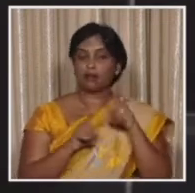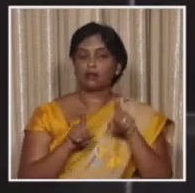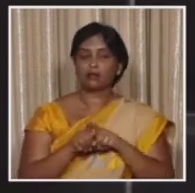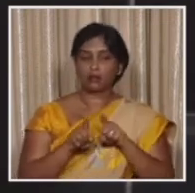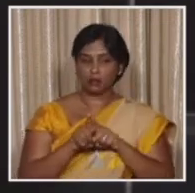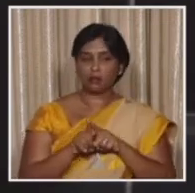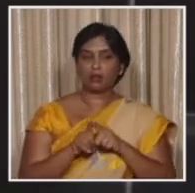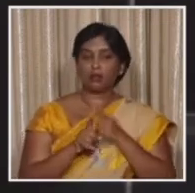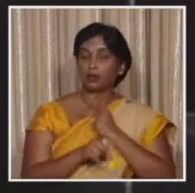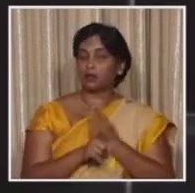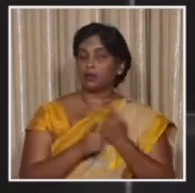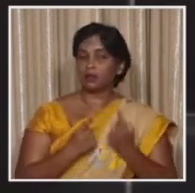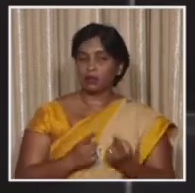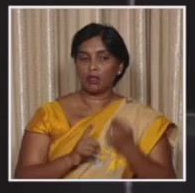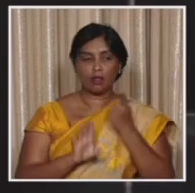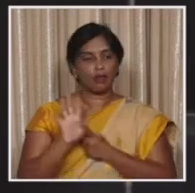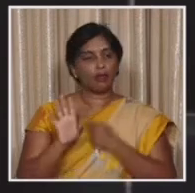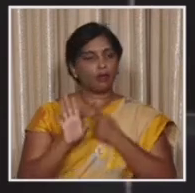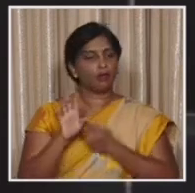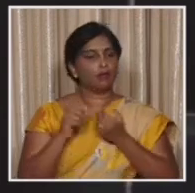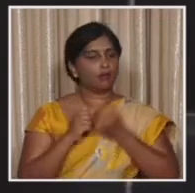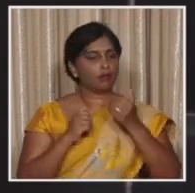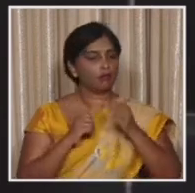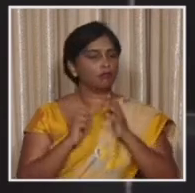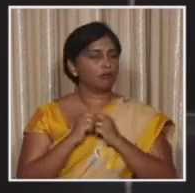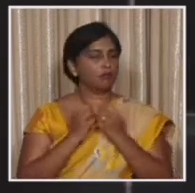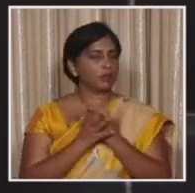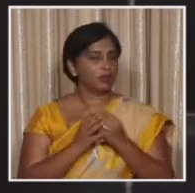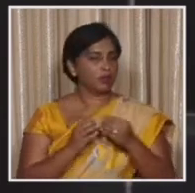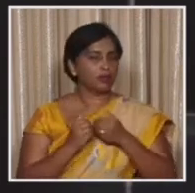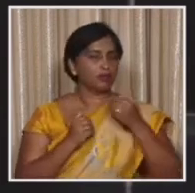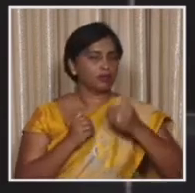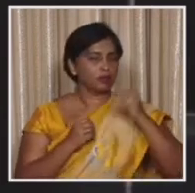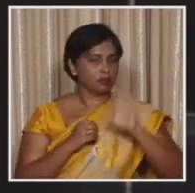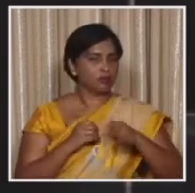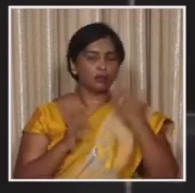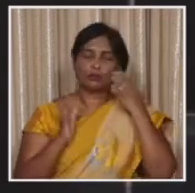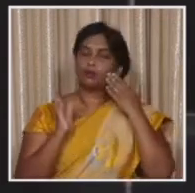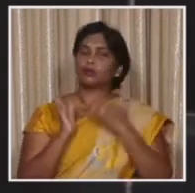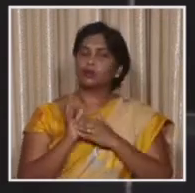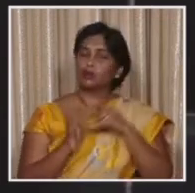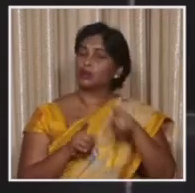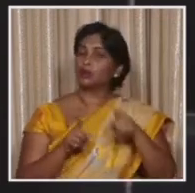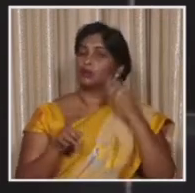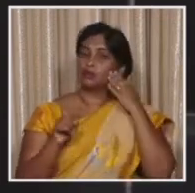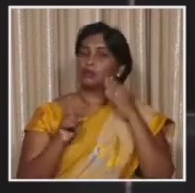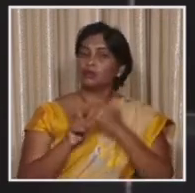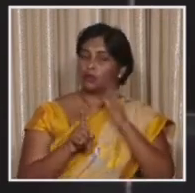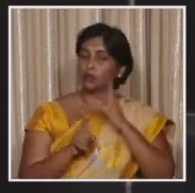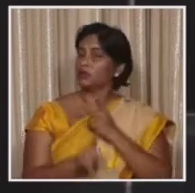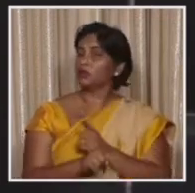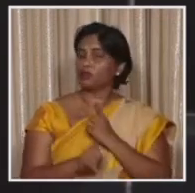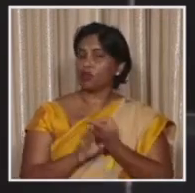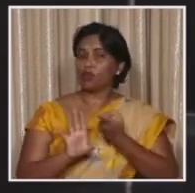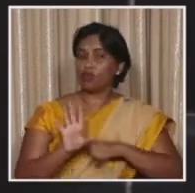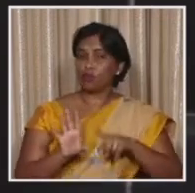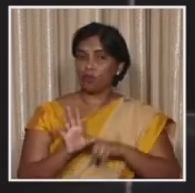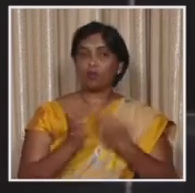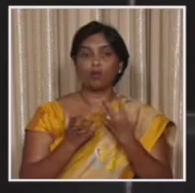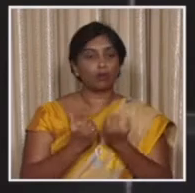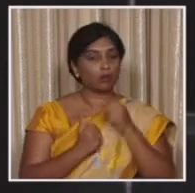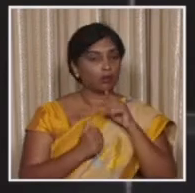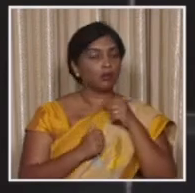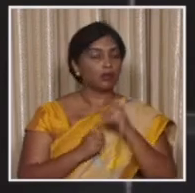ශාස්ත්‍රවල ගුරුහිඟය වසර ගණනාවක් තිස්සේ විසඳුමක් නැතුව ඇදමින් තිබීම අප දකිනවා. මේ ශාස්ත්‍රයන් සඳහා ගුරුවරුන් පුහුණු කර ලබා දීම